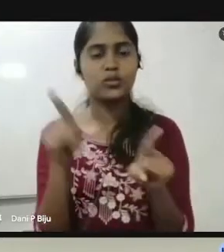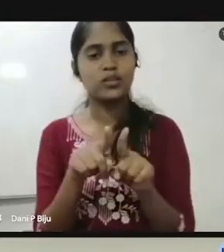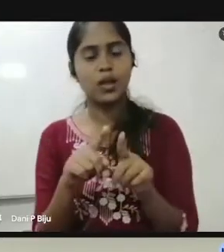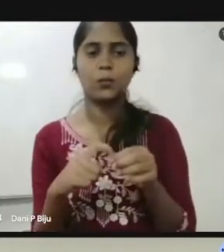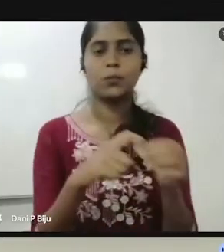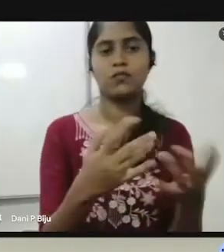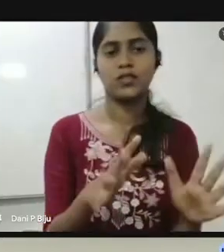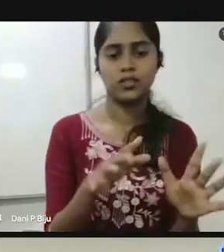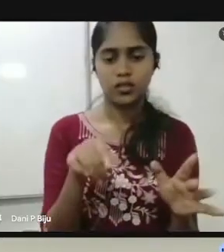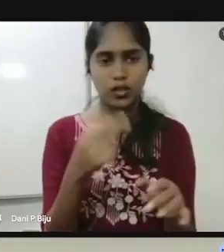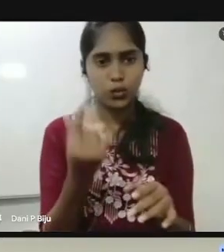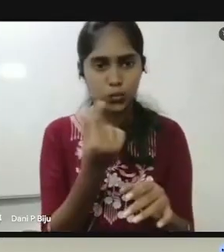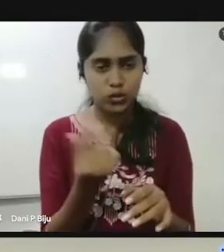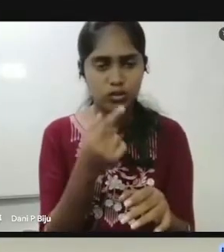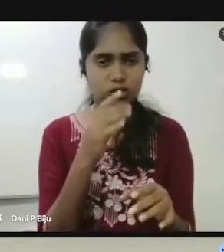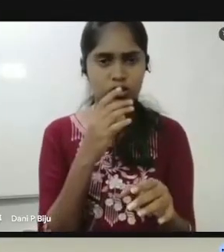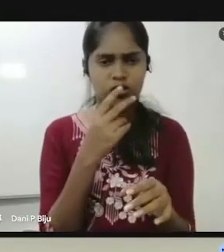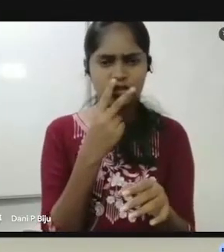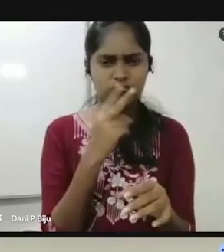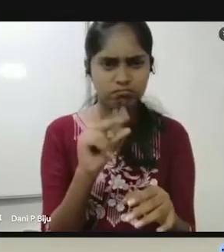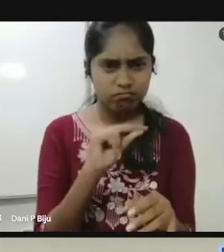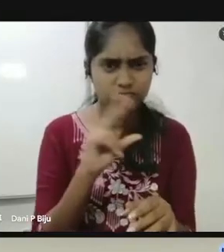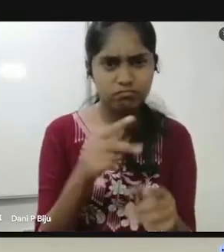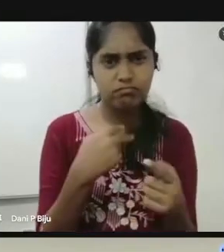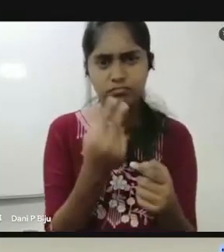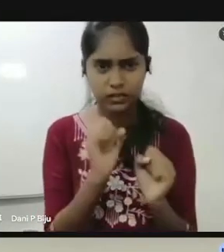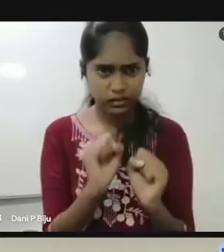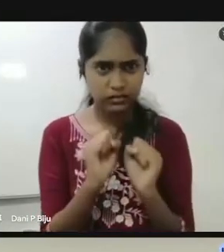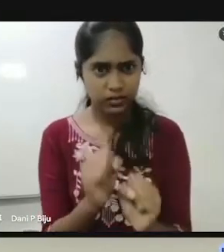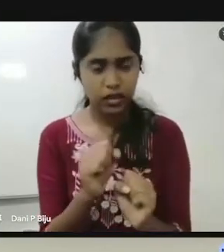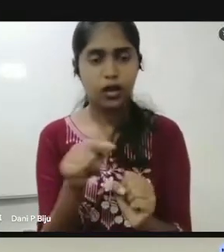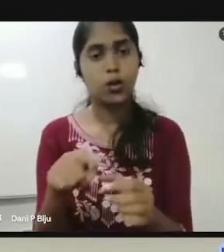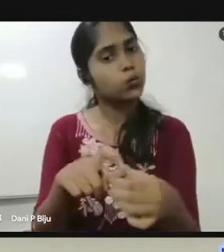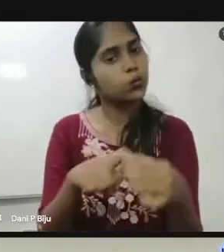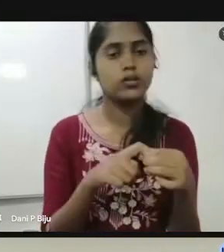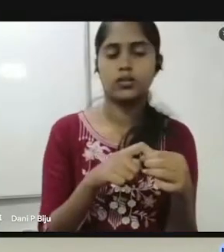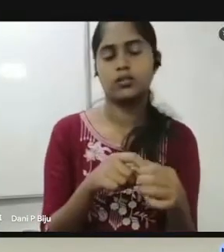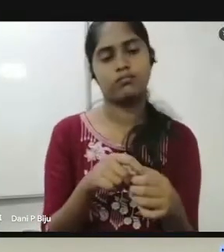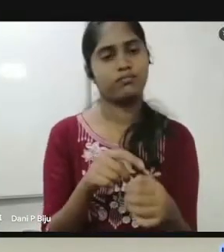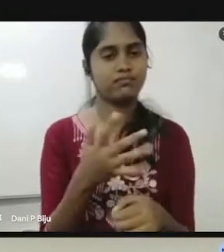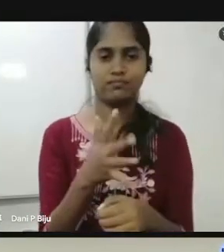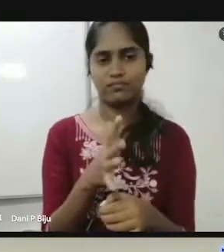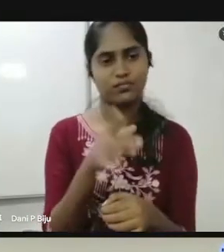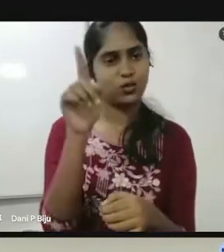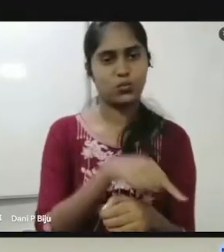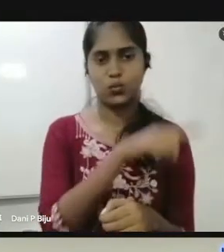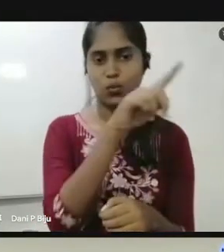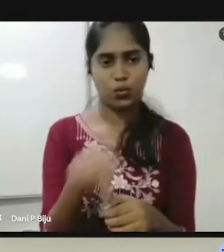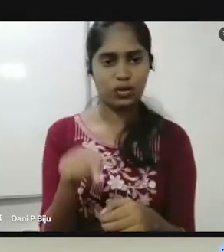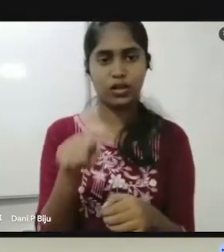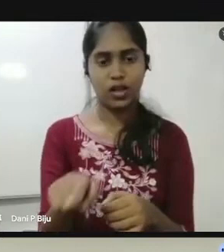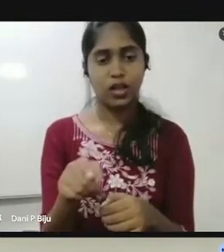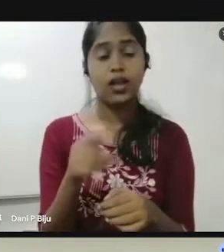സ്പീച്ച് വരാതിരിക്കുമോ എന്നുള്ള ഒരു ചോദ്യം. ആക്ച്വലി അങ്ങനെ ഒരു കാര്യം ഇല്ല. സംസാരം ഉള്ള ഒരു കുട്ടിയാണെന്നുണ്ടെങ്കിൽ അവരുടെ സംസാരം ഇത് കൊണ്ട്